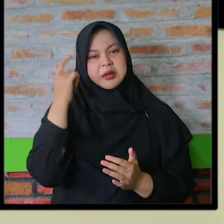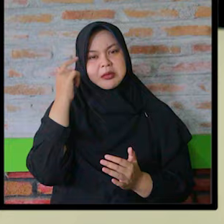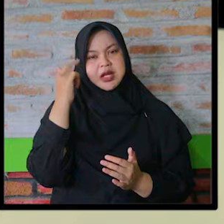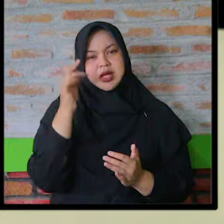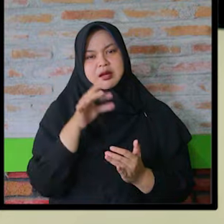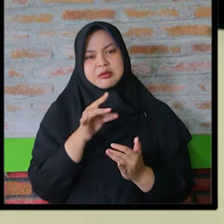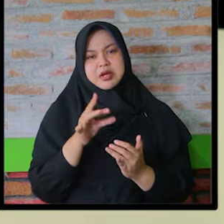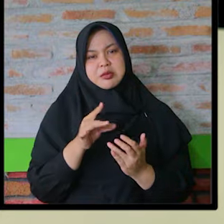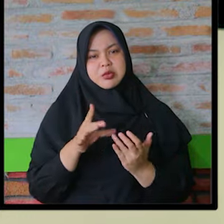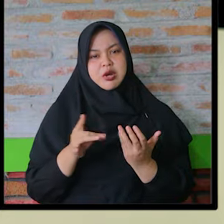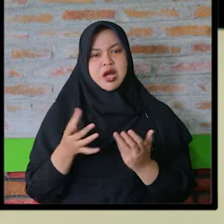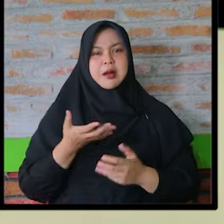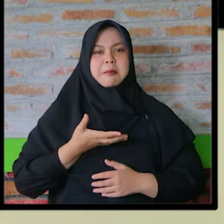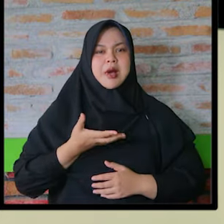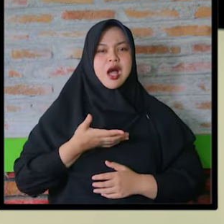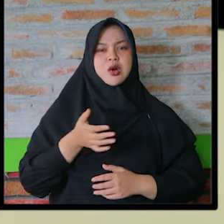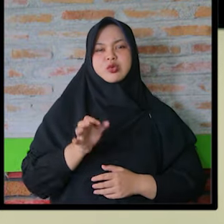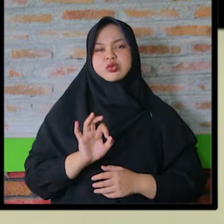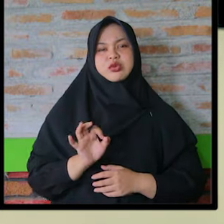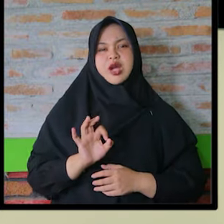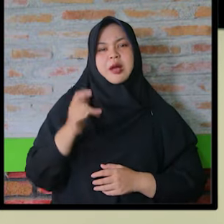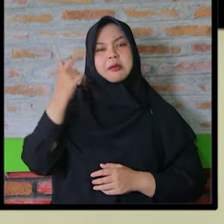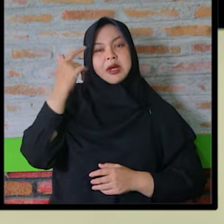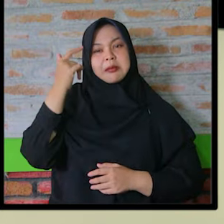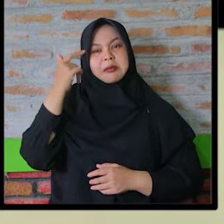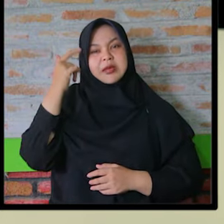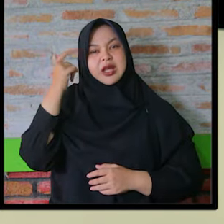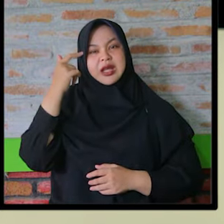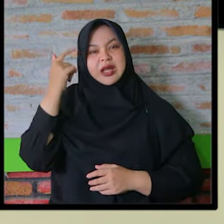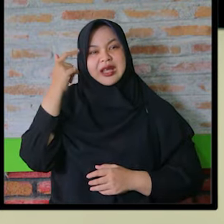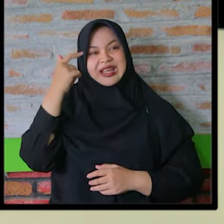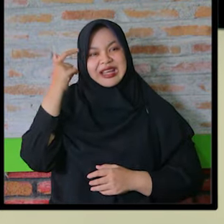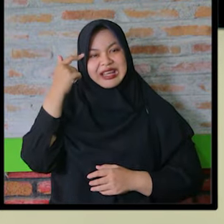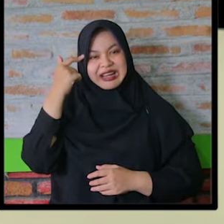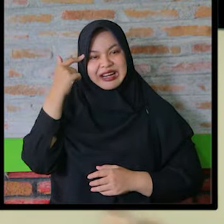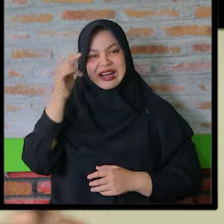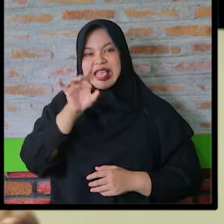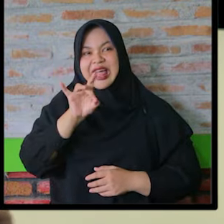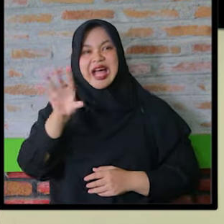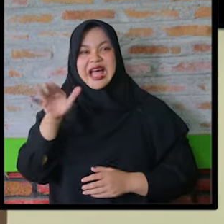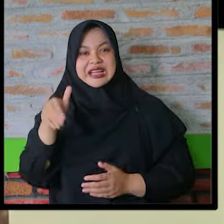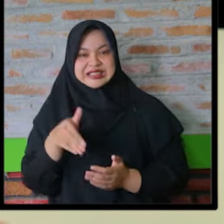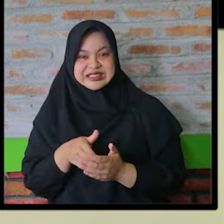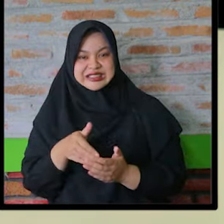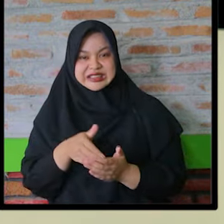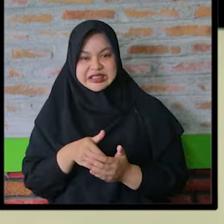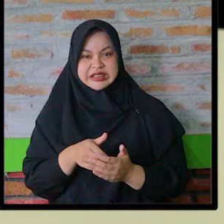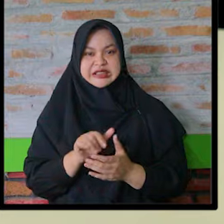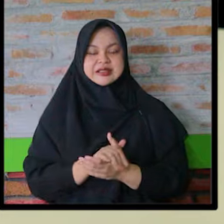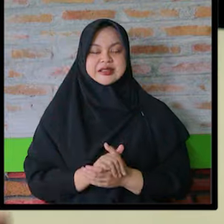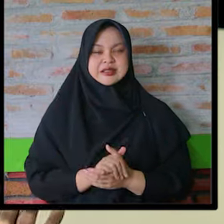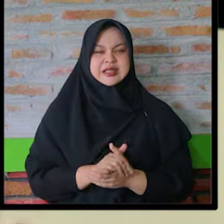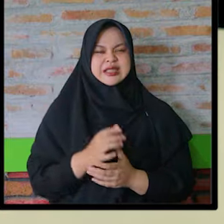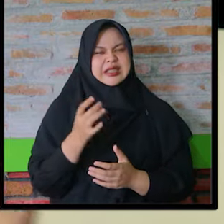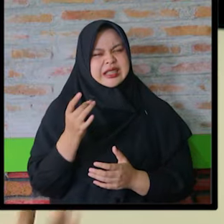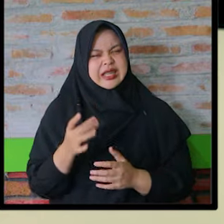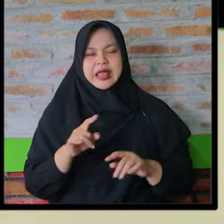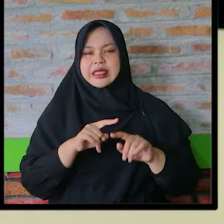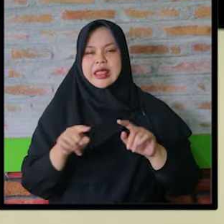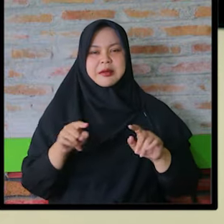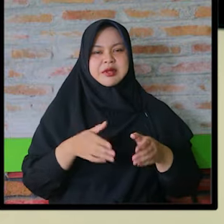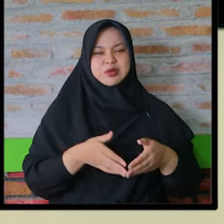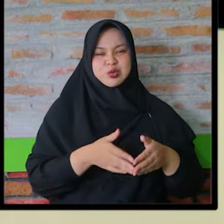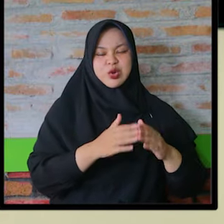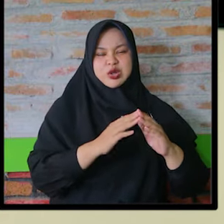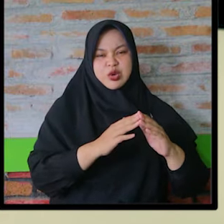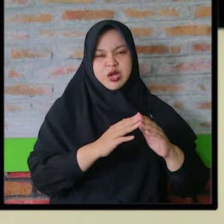mau mau enggak berpikir agak nakal sedikit dalam tanda PTI liar sedikit tapi untuk mengkonstruksi